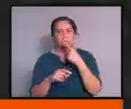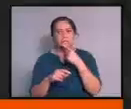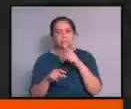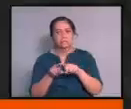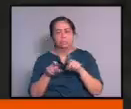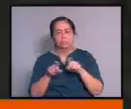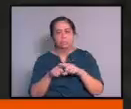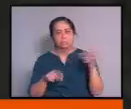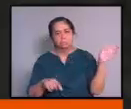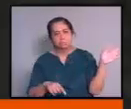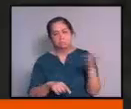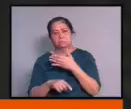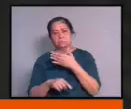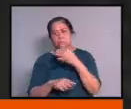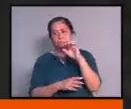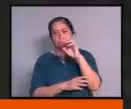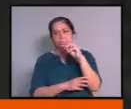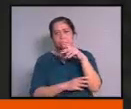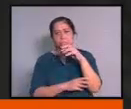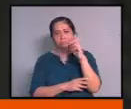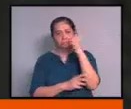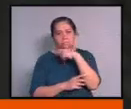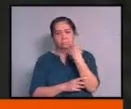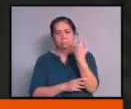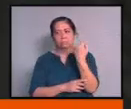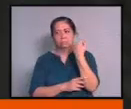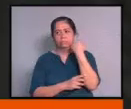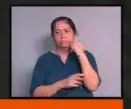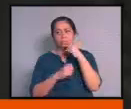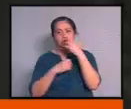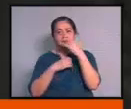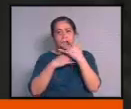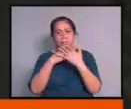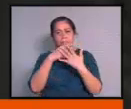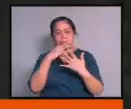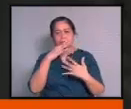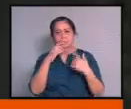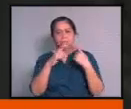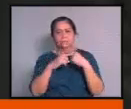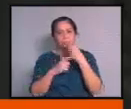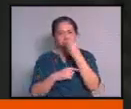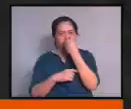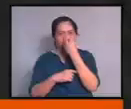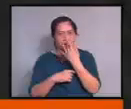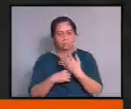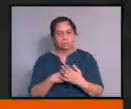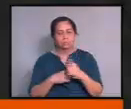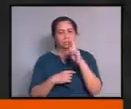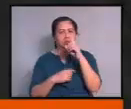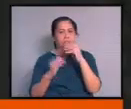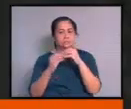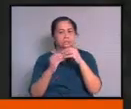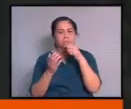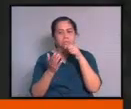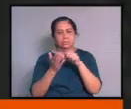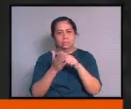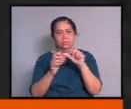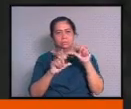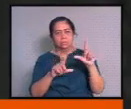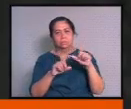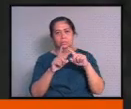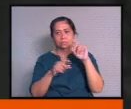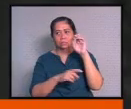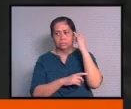niya ang paghampas ni Cadet Imperial sa mukha niya kaya dumugo ng grabe ang kanyang ilong. Sa isa namang sulat na naka-address kay